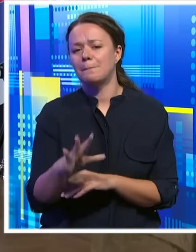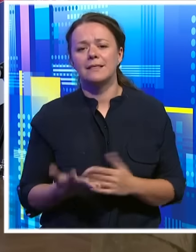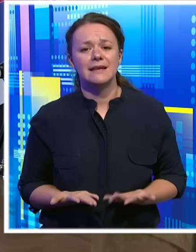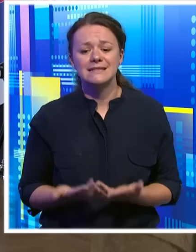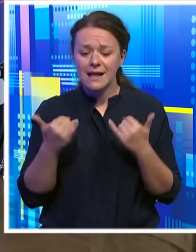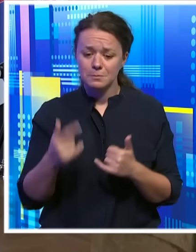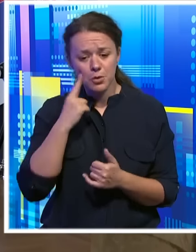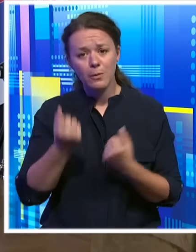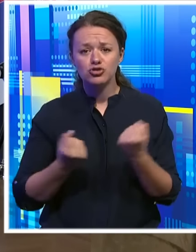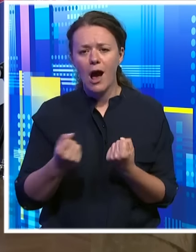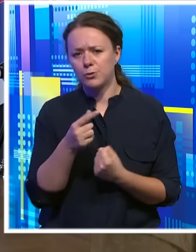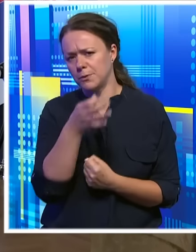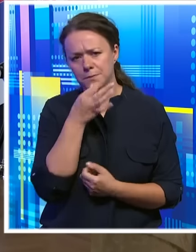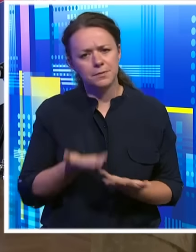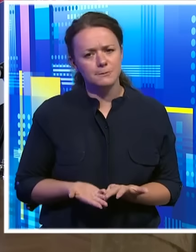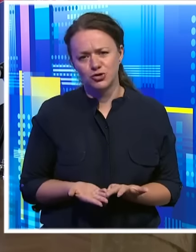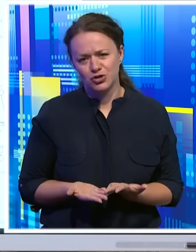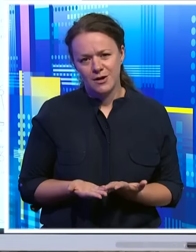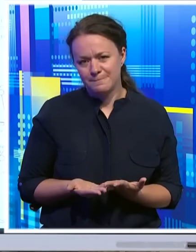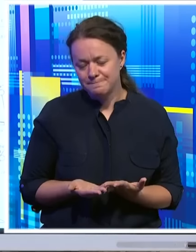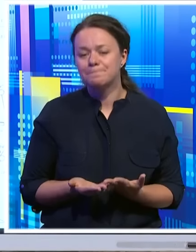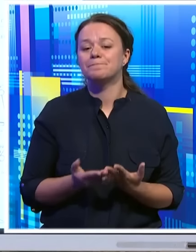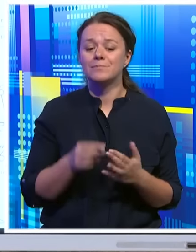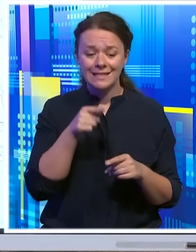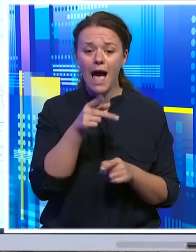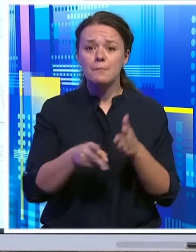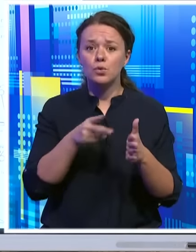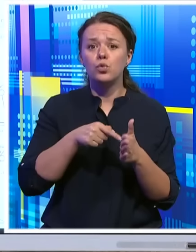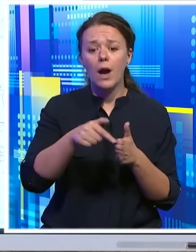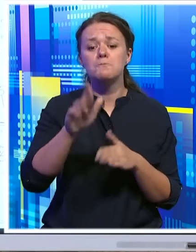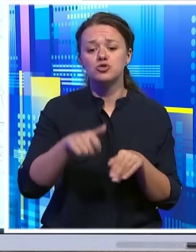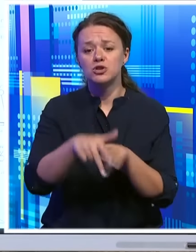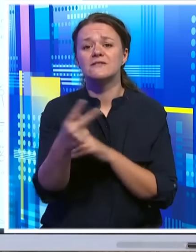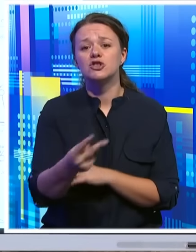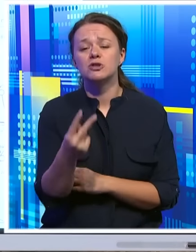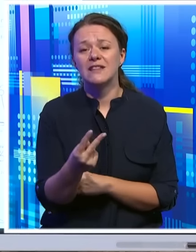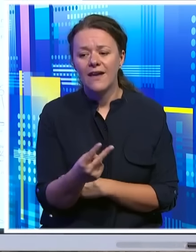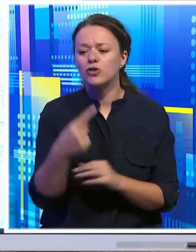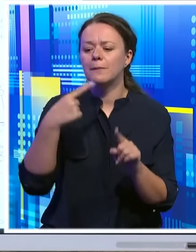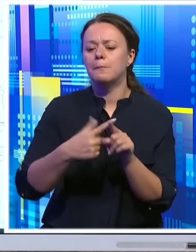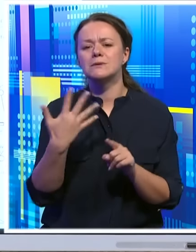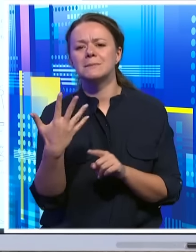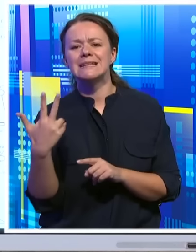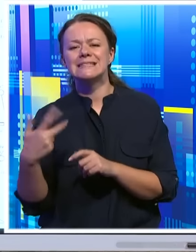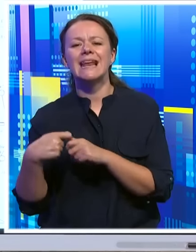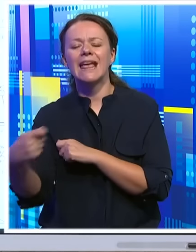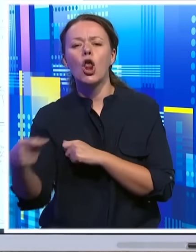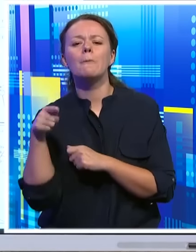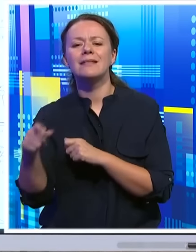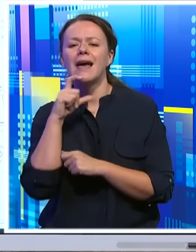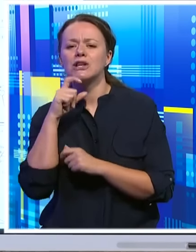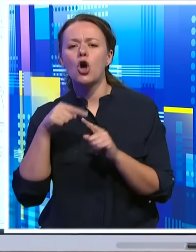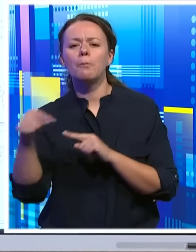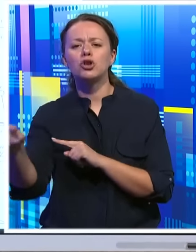danas da dođete nikako, kada to budemo uradili. I tu prugu možemo da završimo za 2 godine. I ovih 53 km Sombor-Vrbas, da povežemo